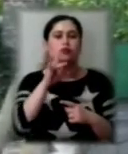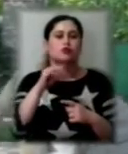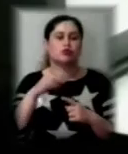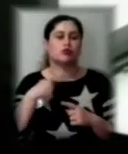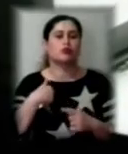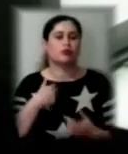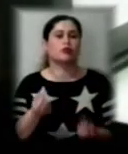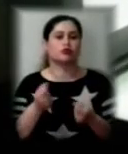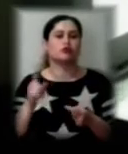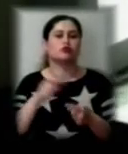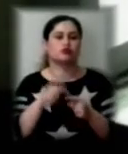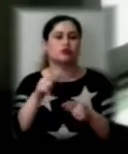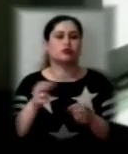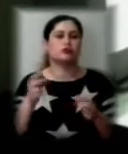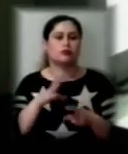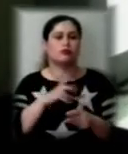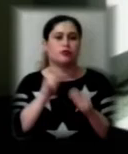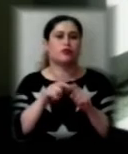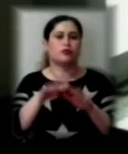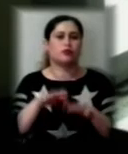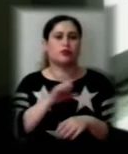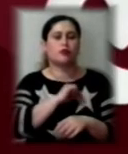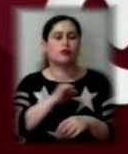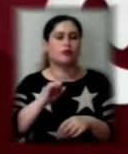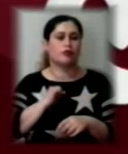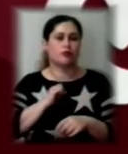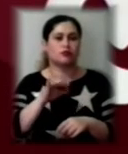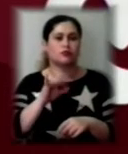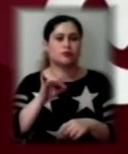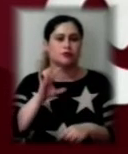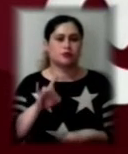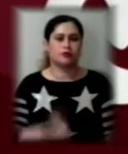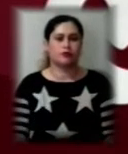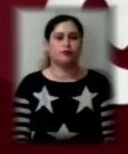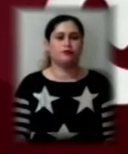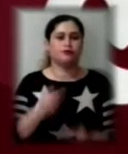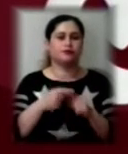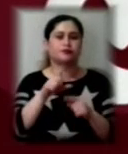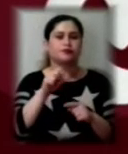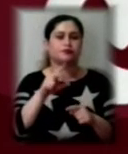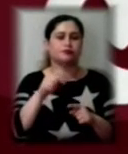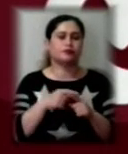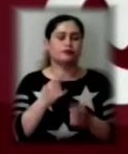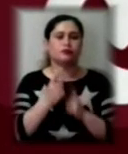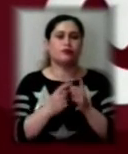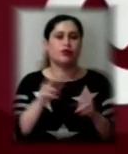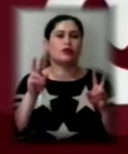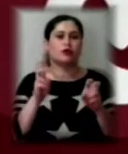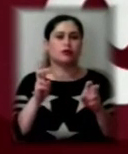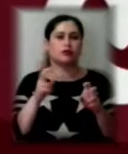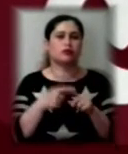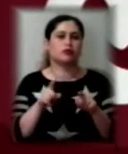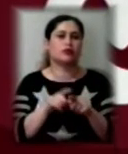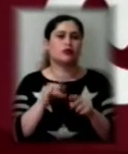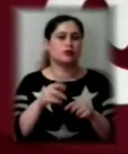їх фахівці перевіряли міський протитуберкульозний диспансер. Цей заклад він змінив назву, і також свій статус.